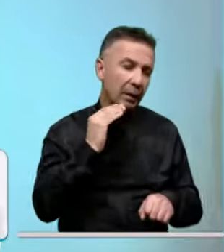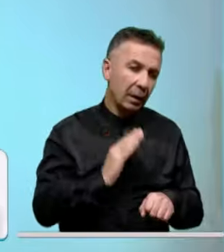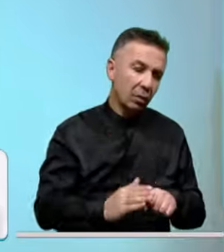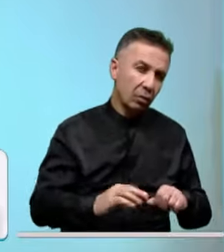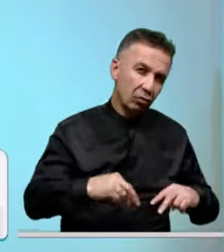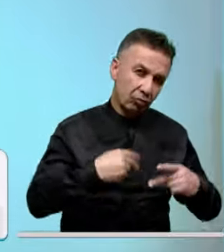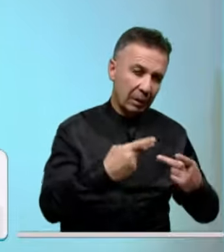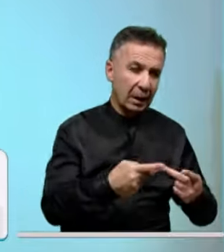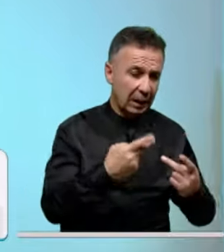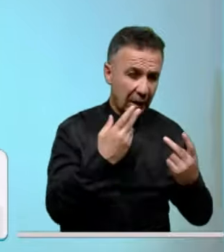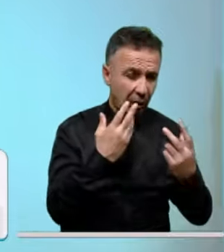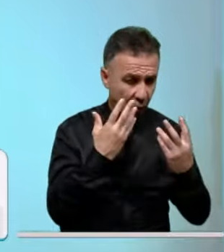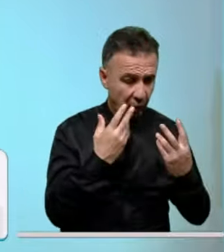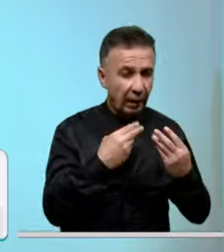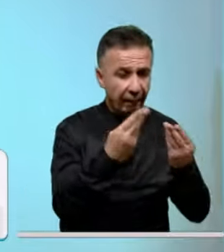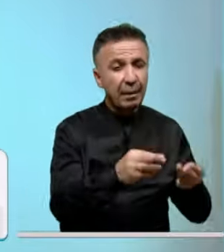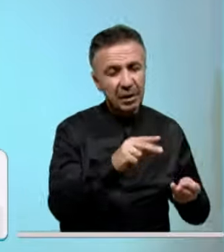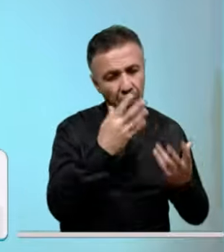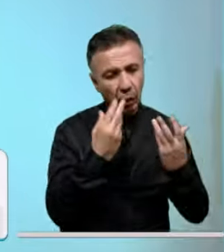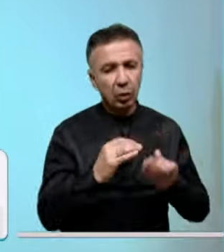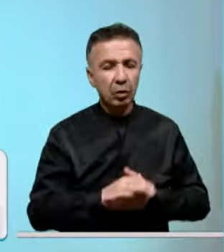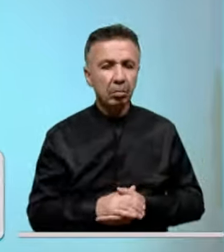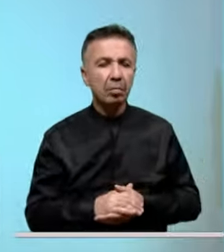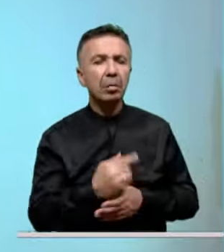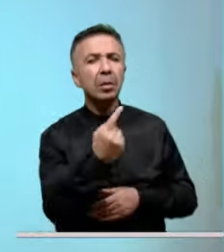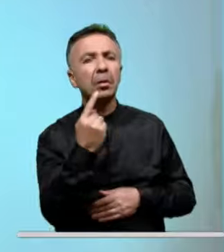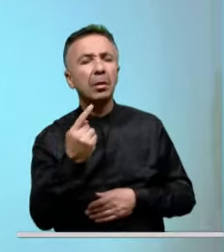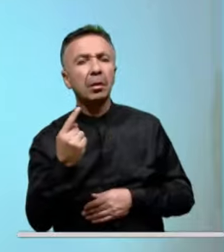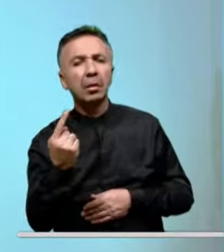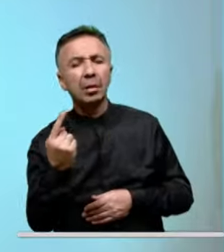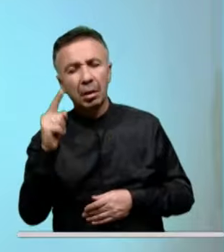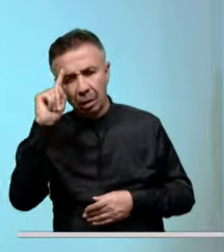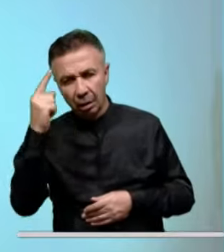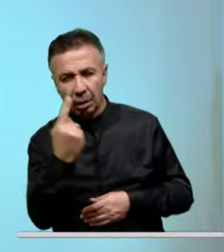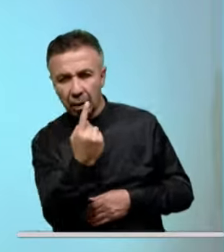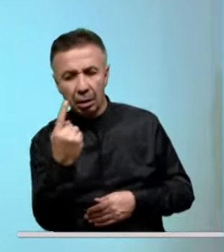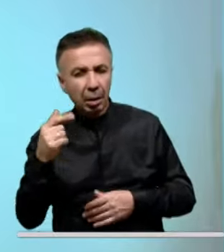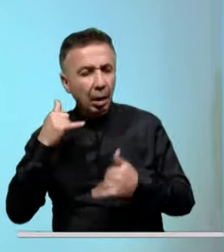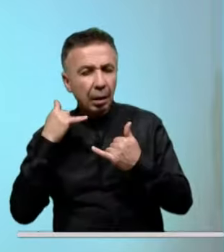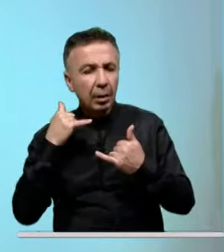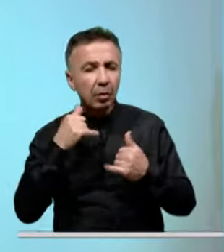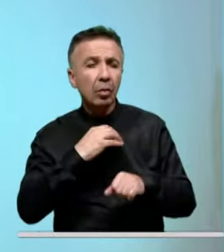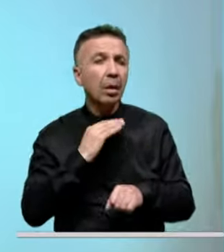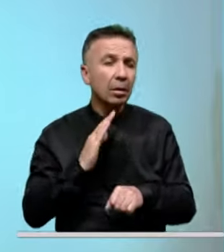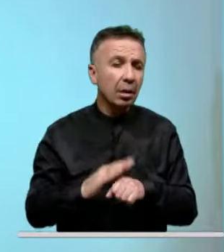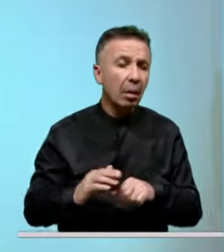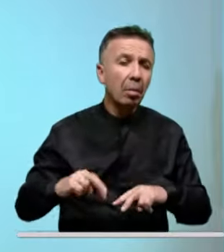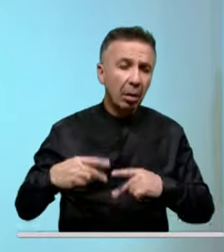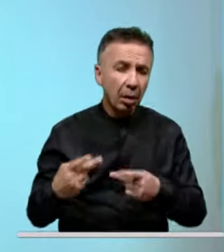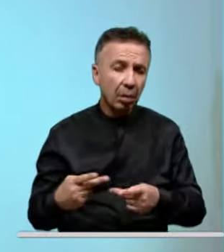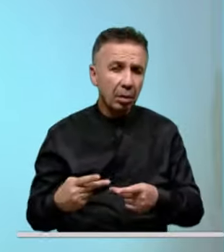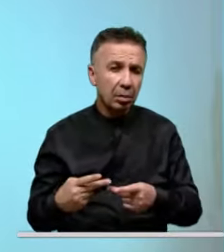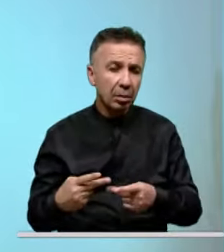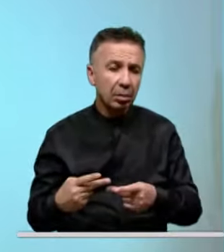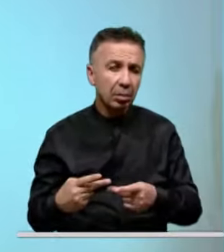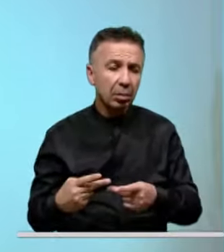ayrıca şahısları teker teker arayıp ben sizin kurbanınızı kestireceğim, bana vekalet veriyor musunuz